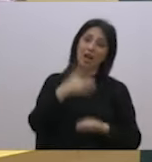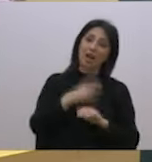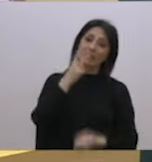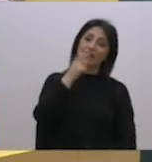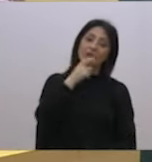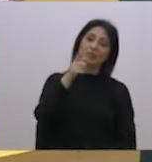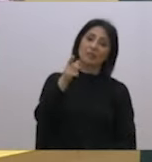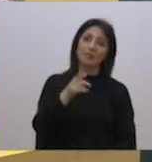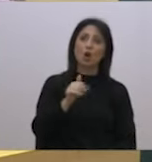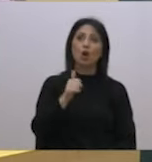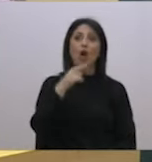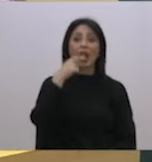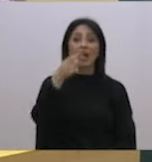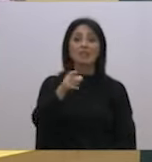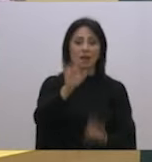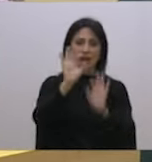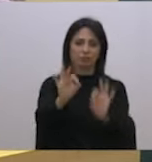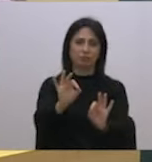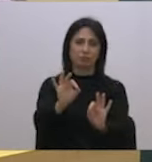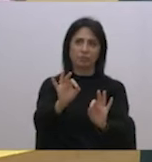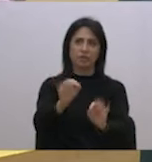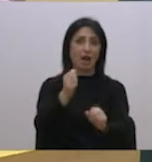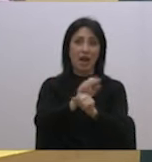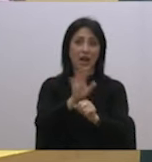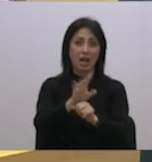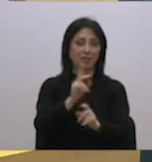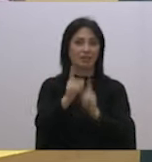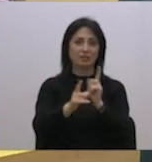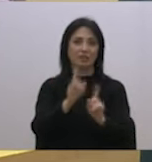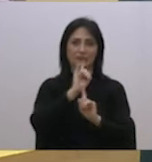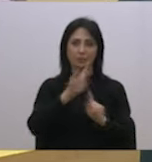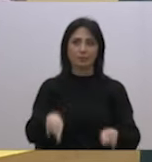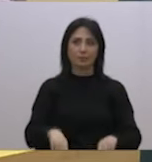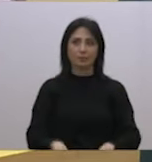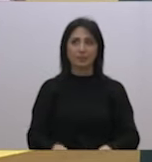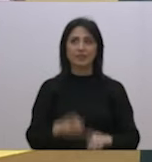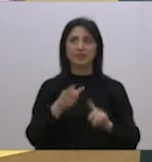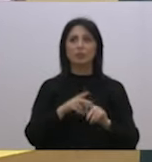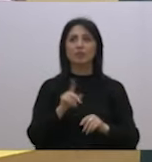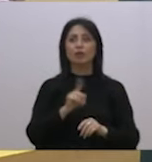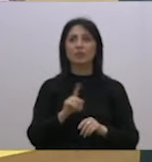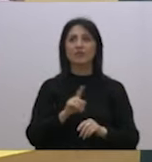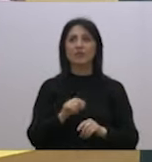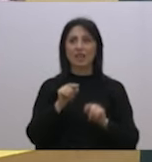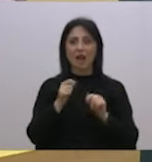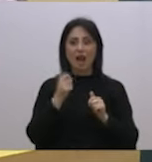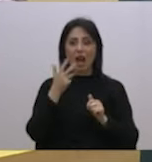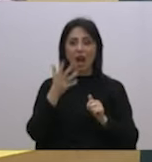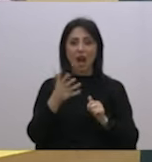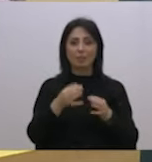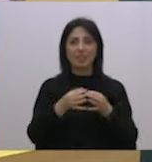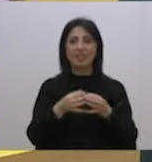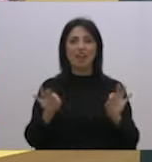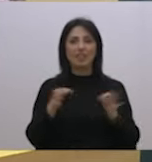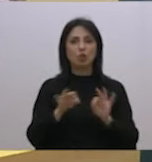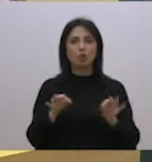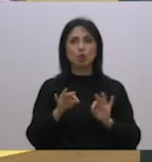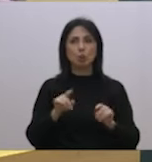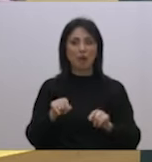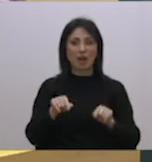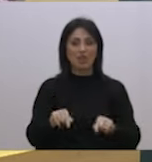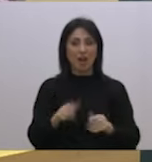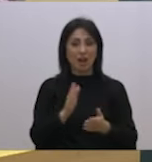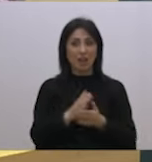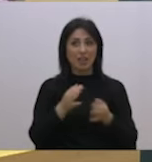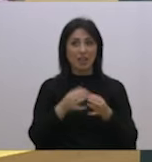getmit ro ai ro gitkharit, esetko. Arga ketda da arga mustordeba. Imitoro ამდენი თავისუფლება, რაც აქ არის